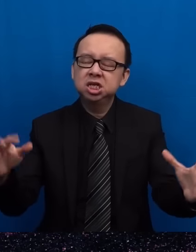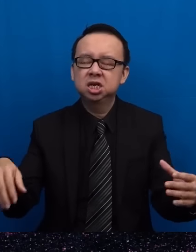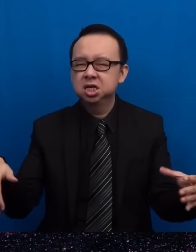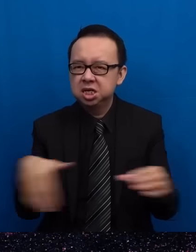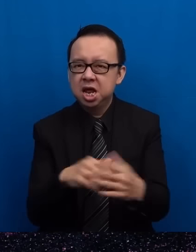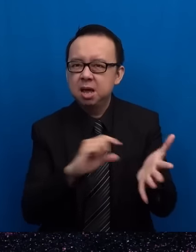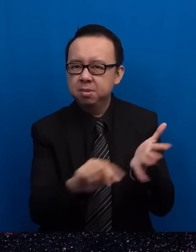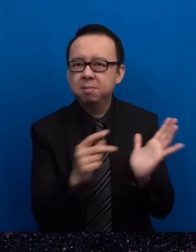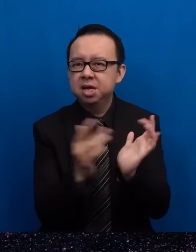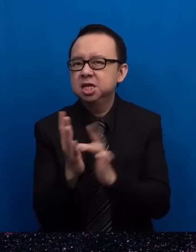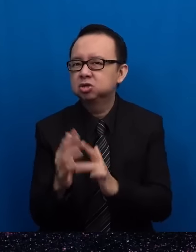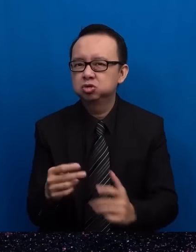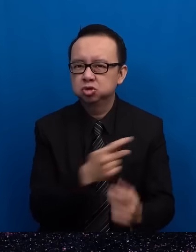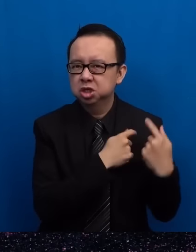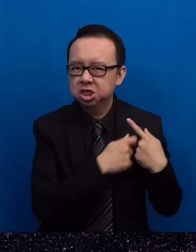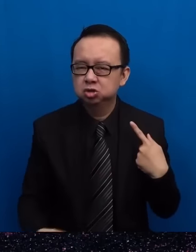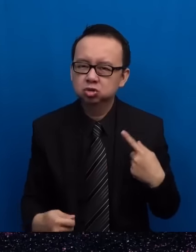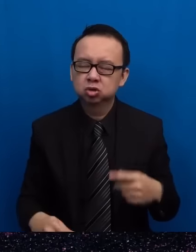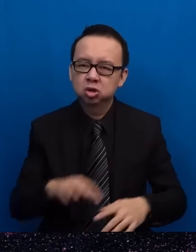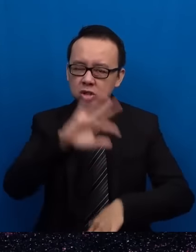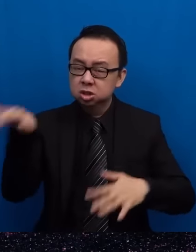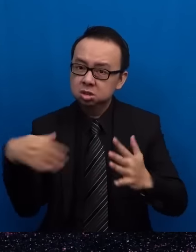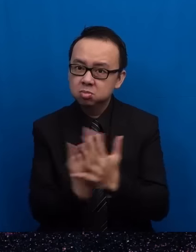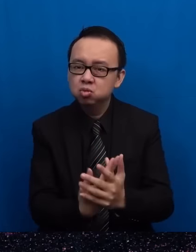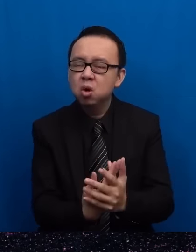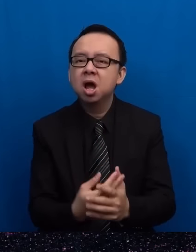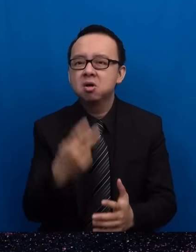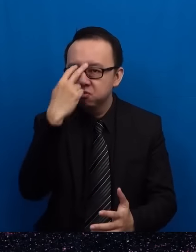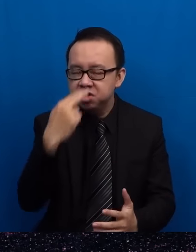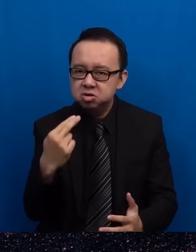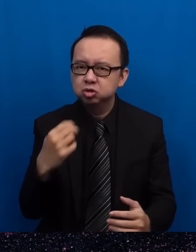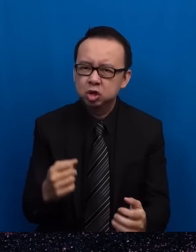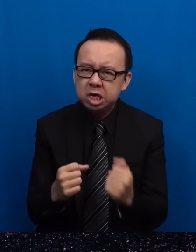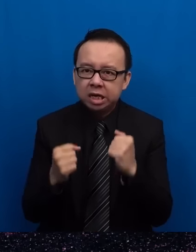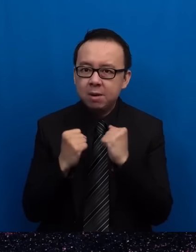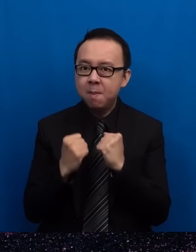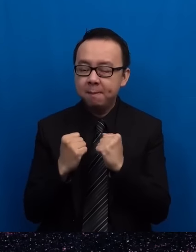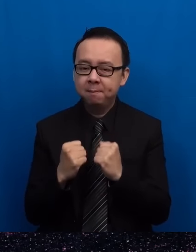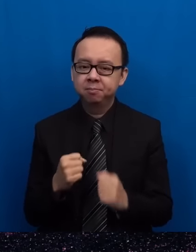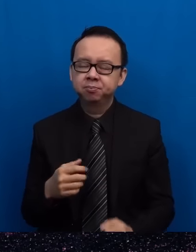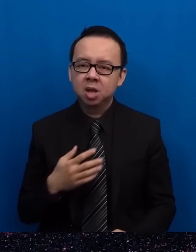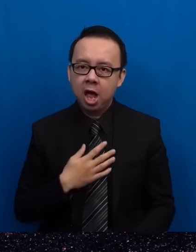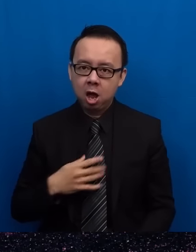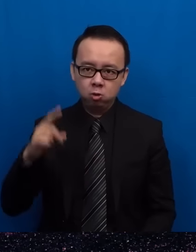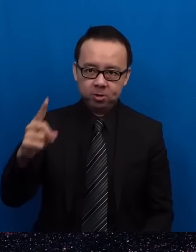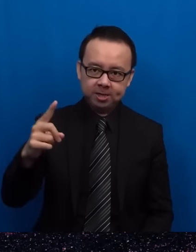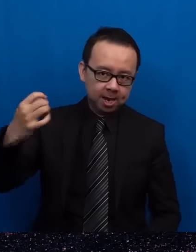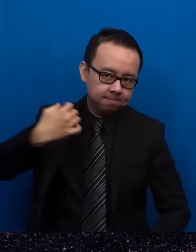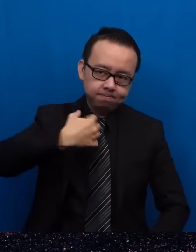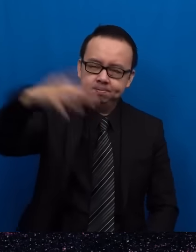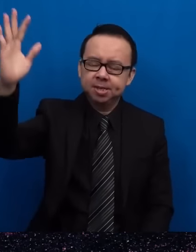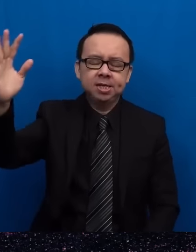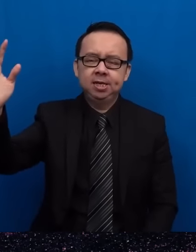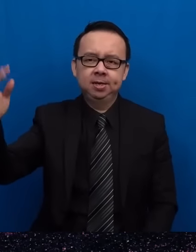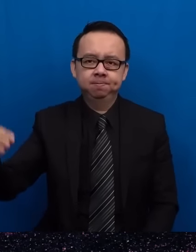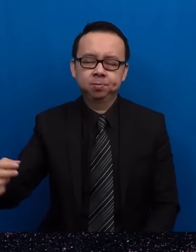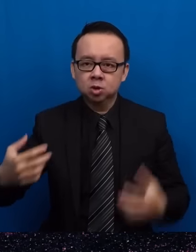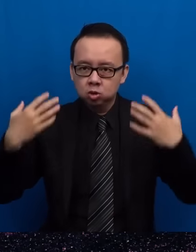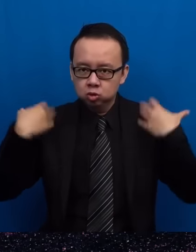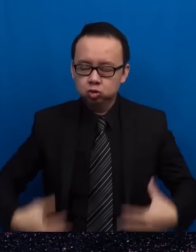Kristus. Segala virus, demam, aku perintahkan untuk pergi tinggalkan